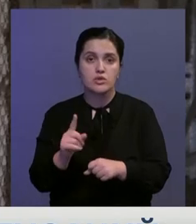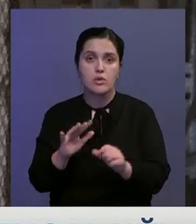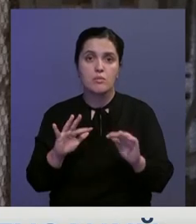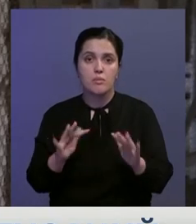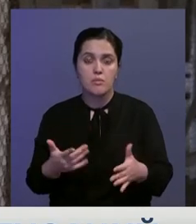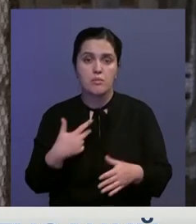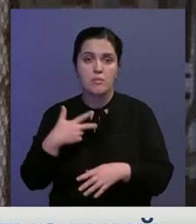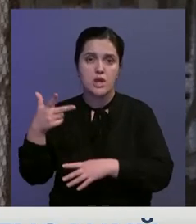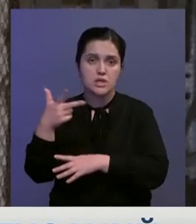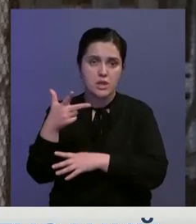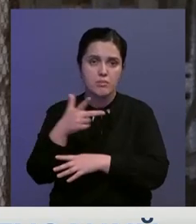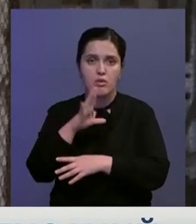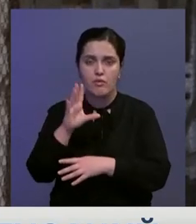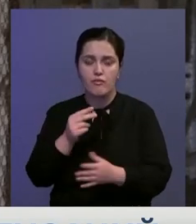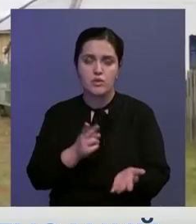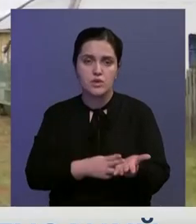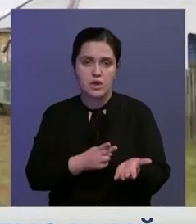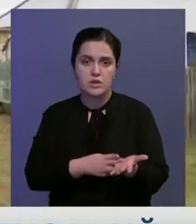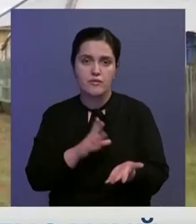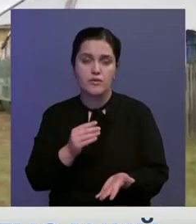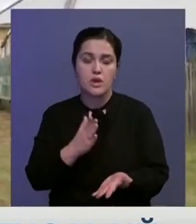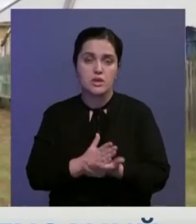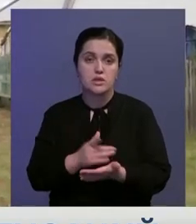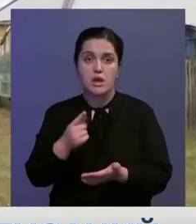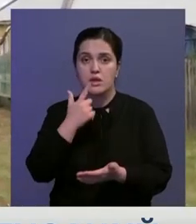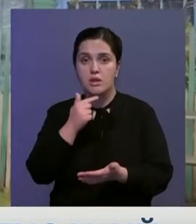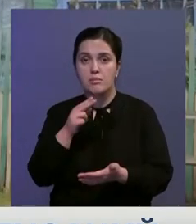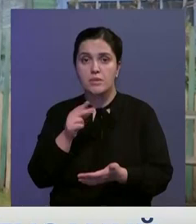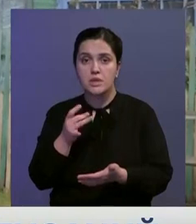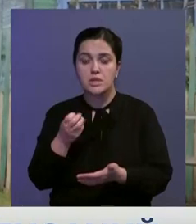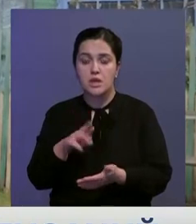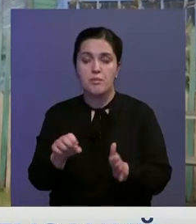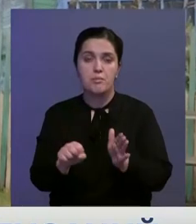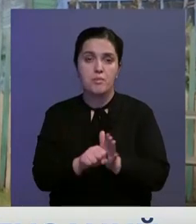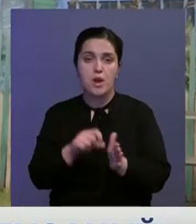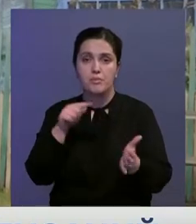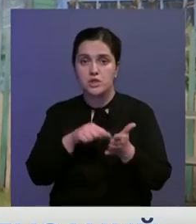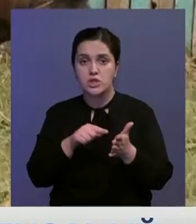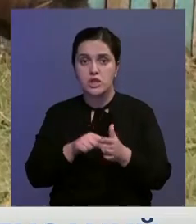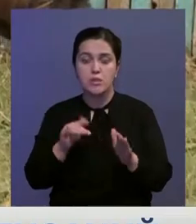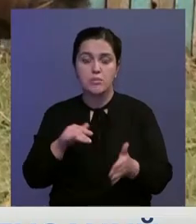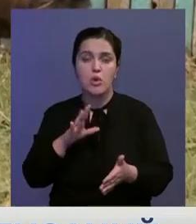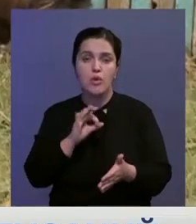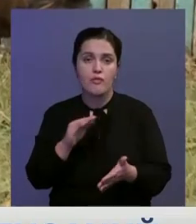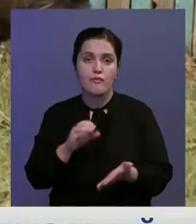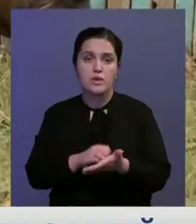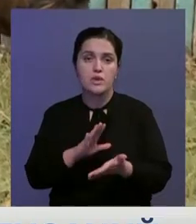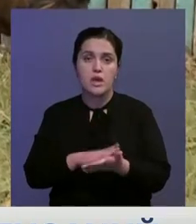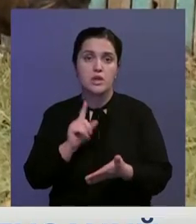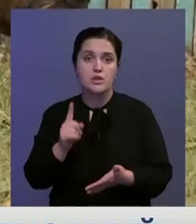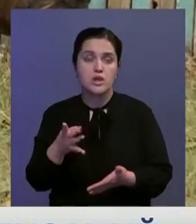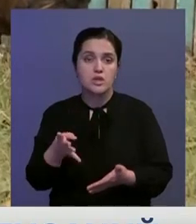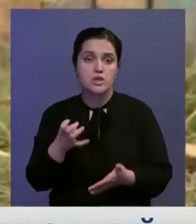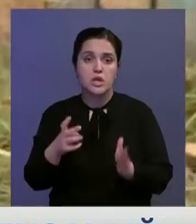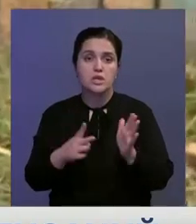происходило, мы снимали, видеосъемки фиксировали. В селе Красная Пресня погибшими от птичьего гриппа официально числится 1400 пернатых. Это в